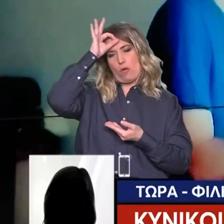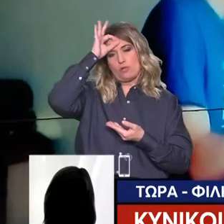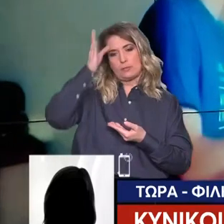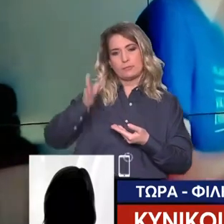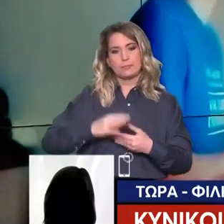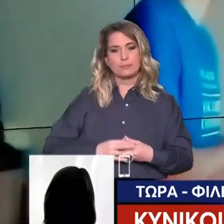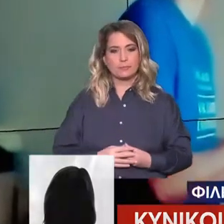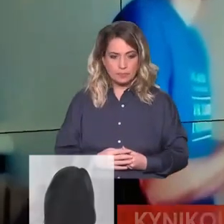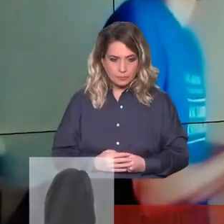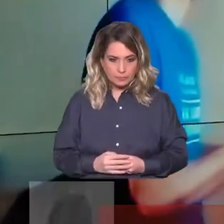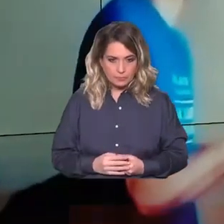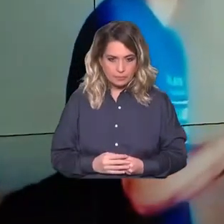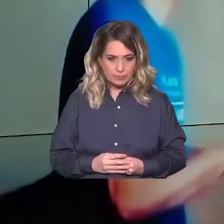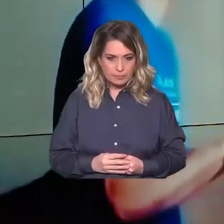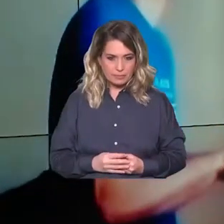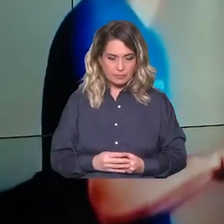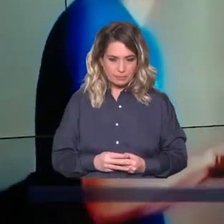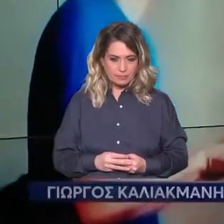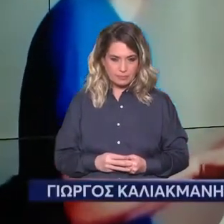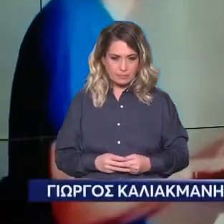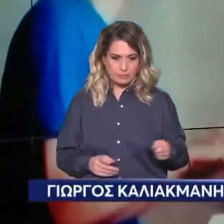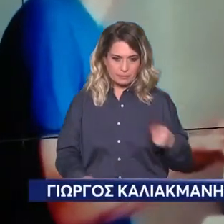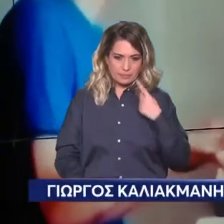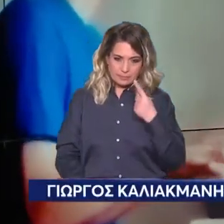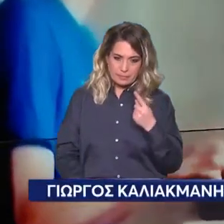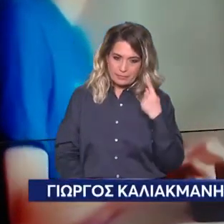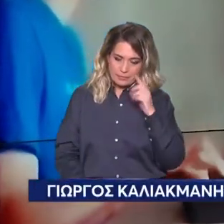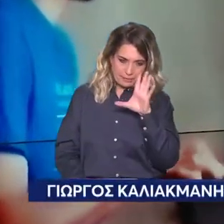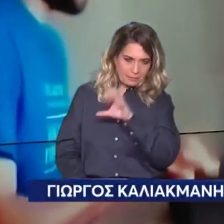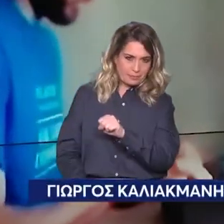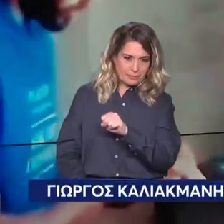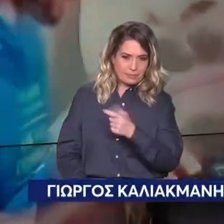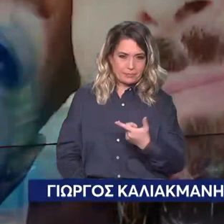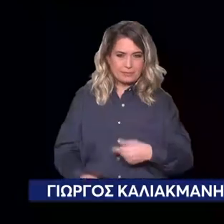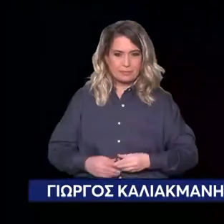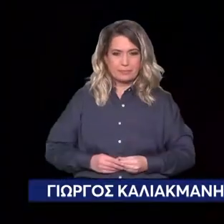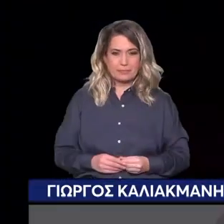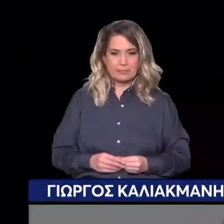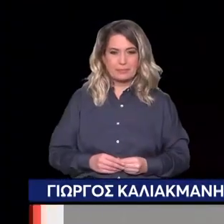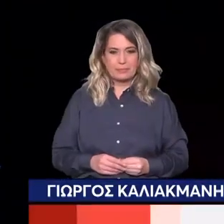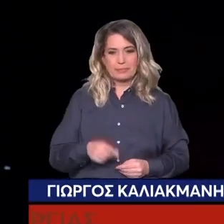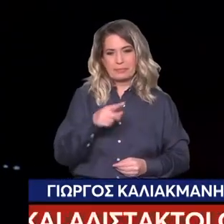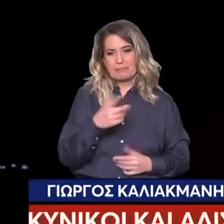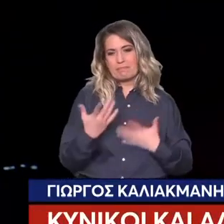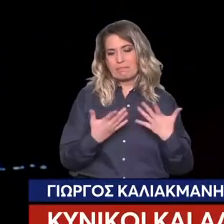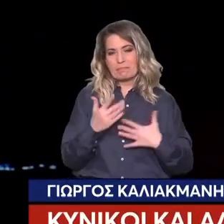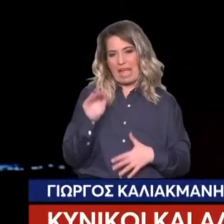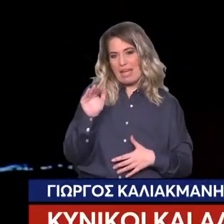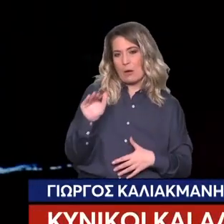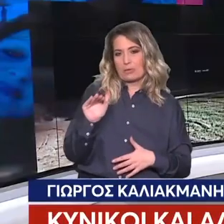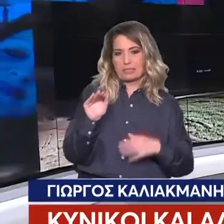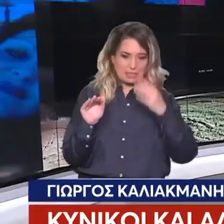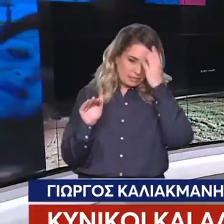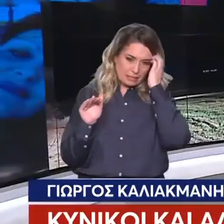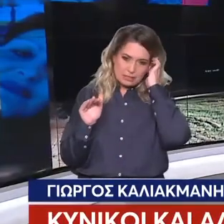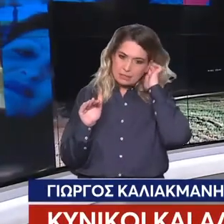καταλαβαίνω ότι και ο κύριος Καλιακμάνης κατάλαβε ποια είναι αυτή η γυναίκα. Κοιτάξτε, από τις ερωτήσεις που κάνετε. Ίσως φαίνεται ίσως, γιατί κάποιοι άνθρωποι έχουν κάπου